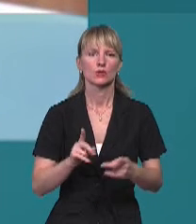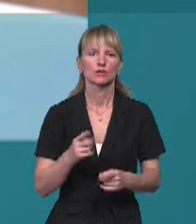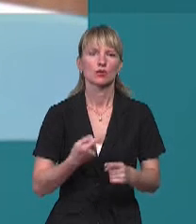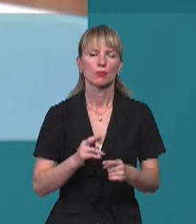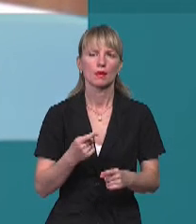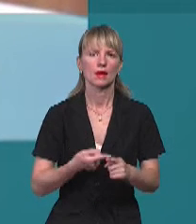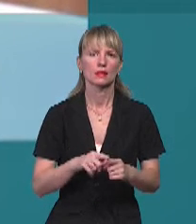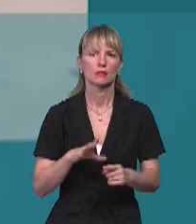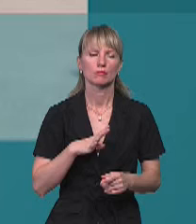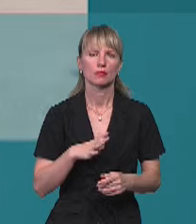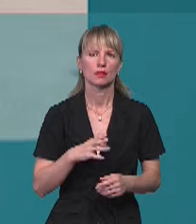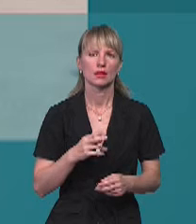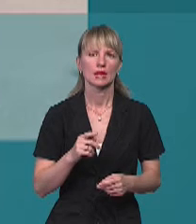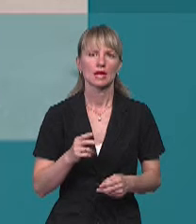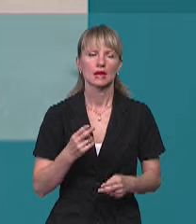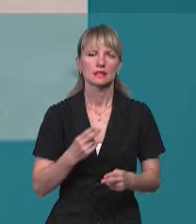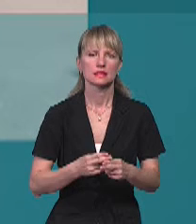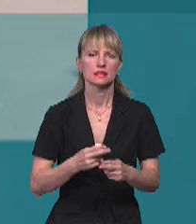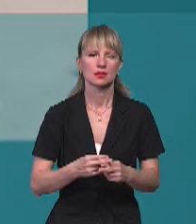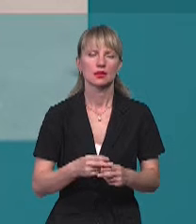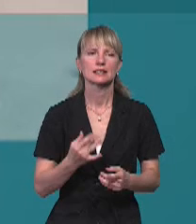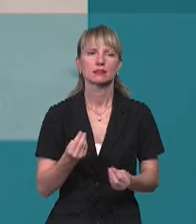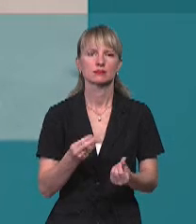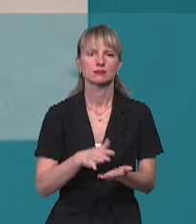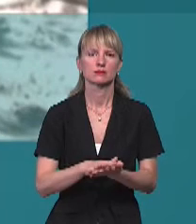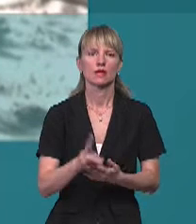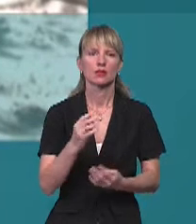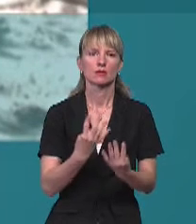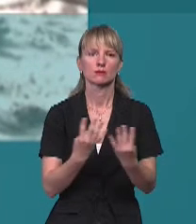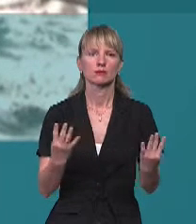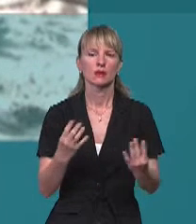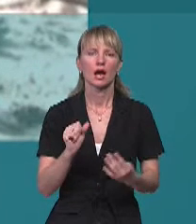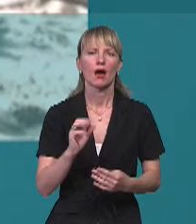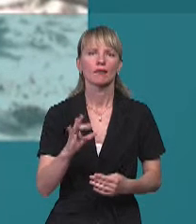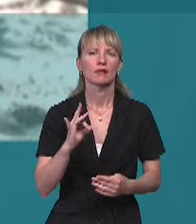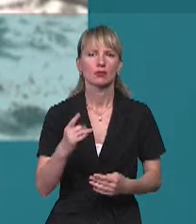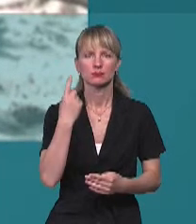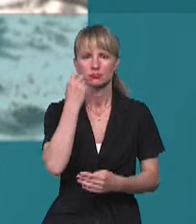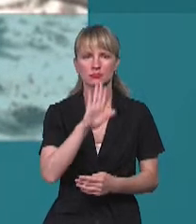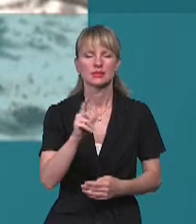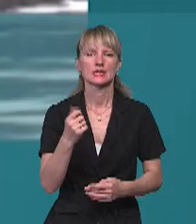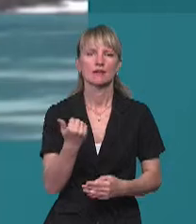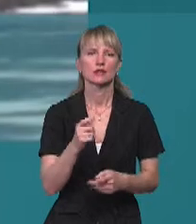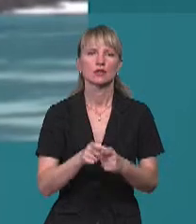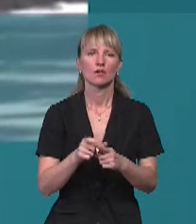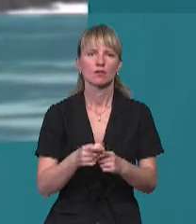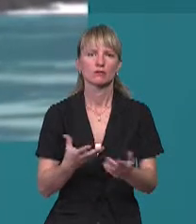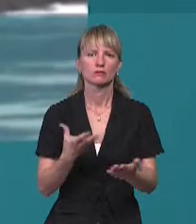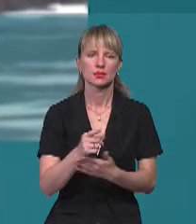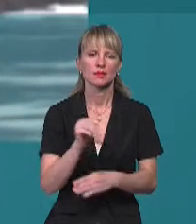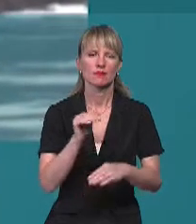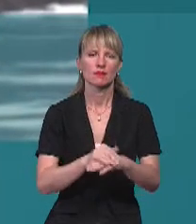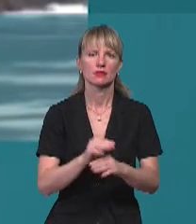було цинкування металу. Скільки грошей витратили на паркан, Артур Савін не повідомив. За його словами, кошти виплатять за фактом